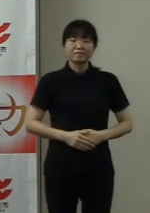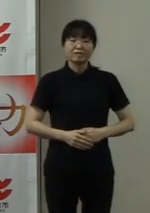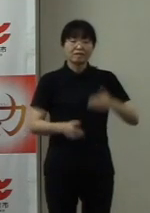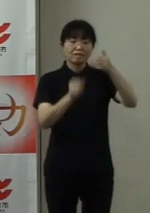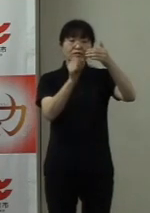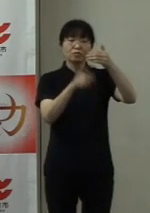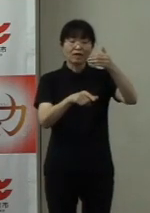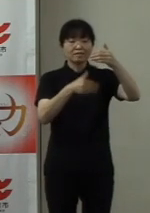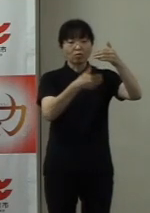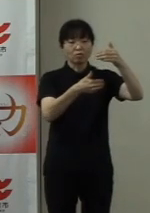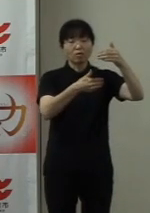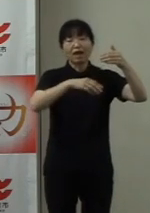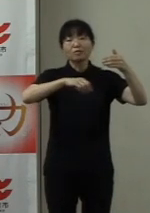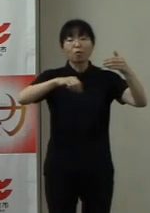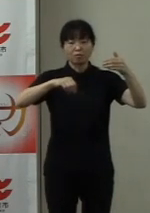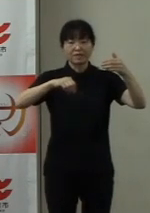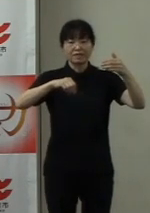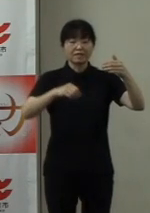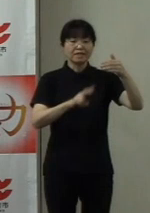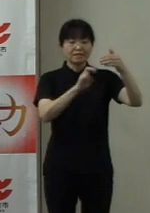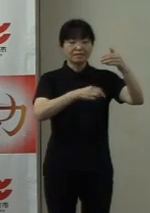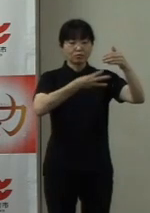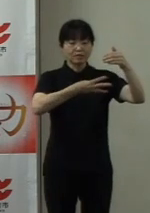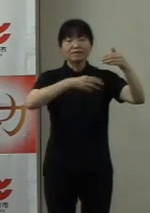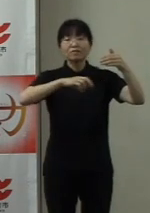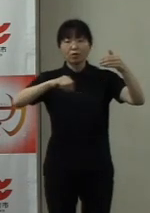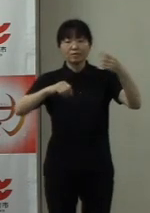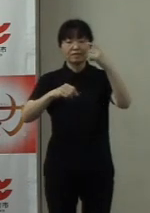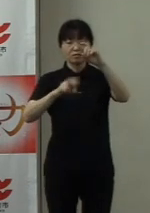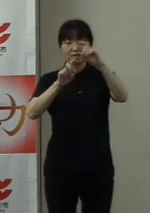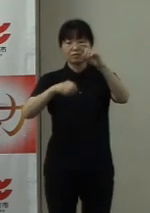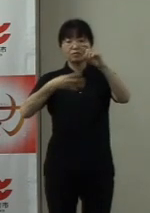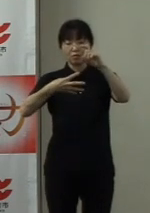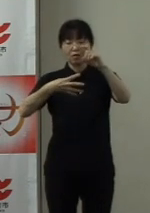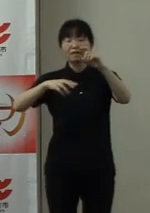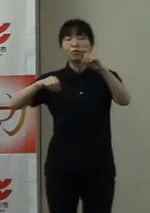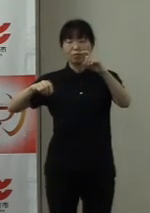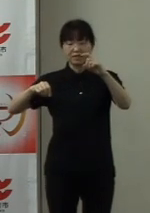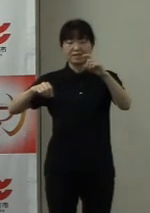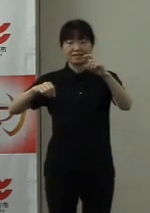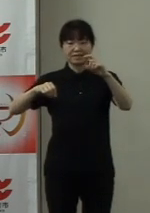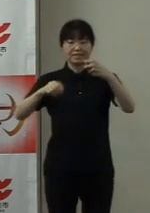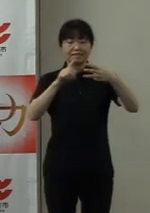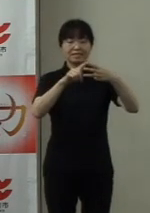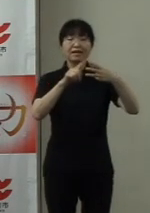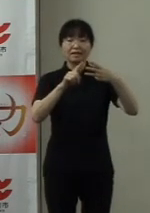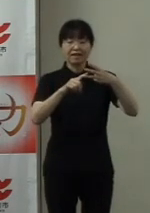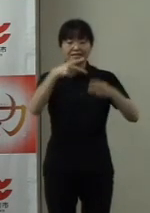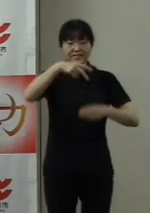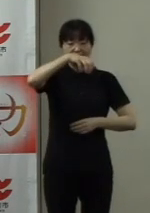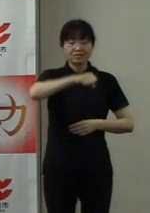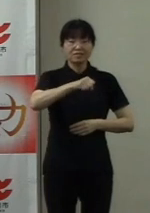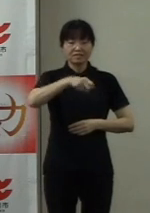9月の9日の土曜日、9月23日の土曜日、10月14日の土曜日、須佐神社で、